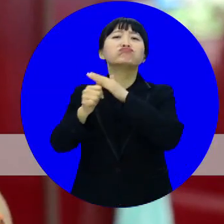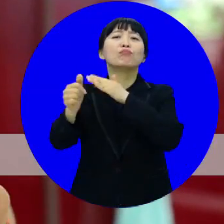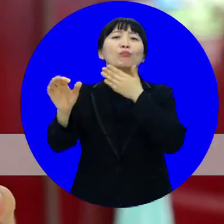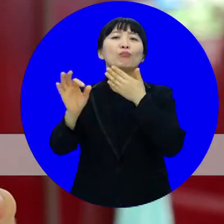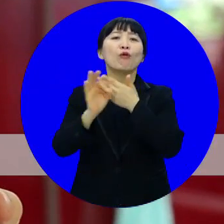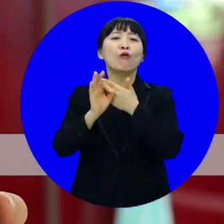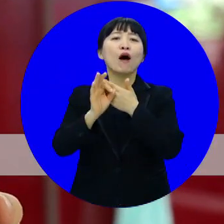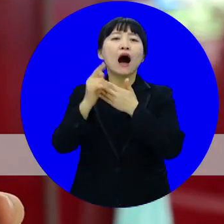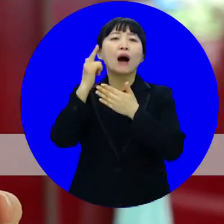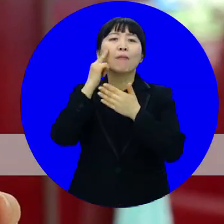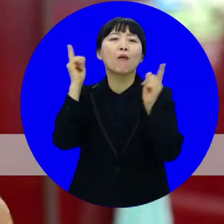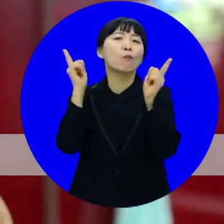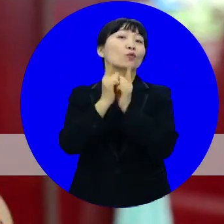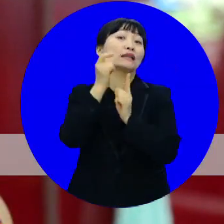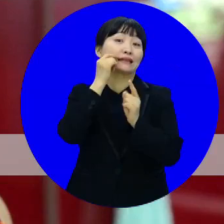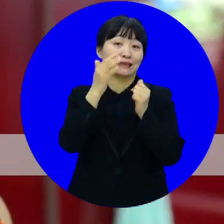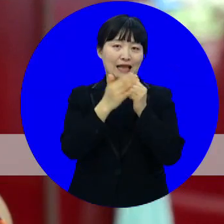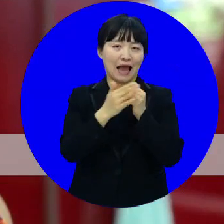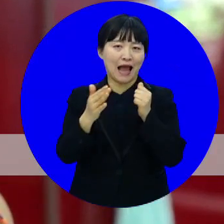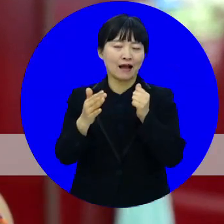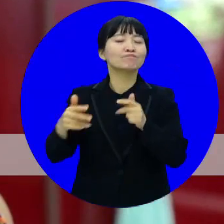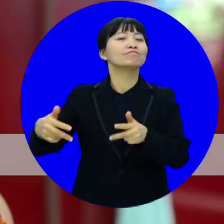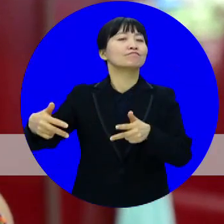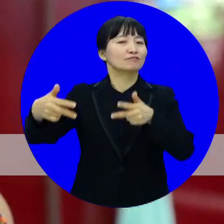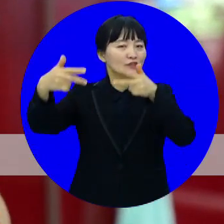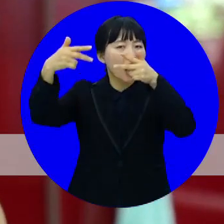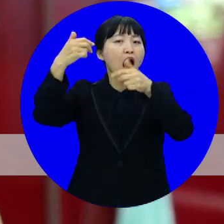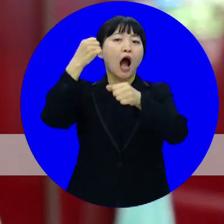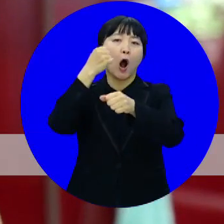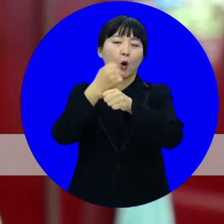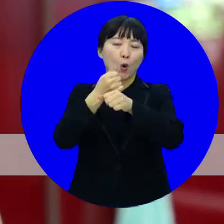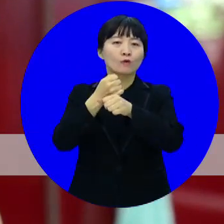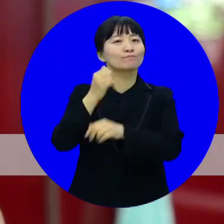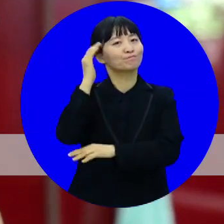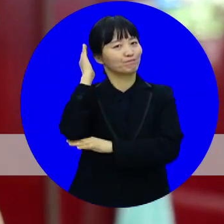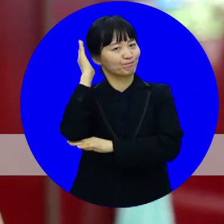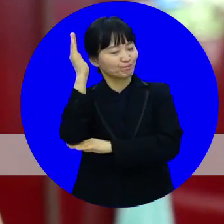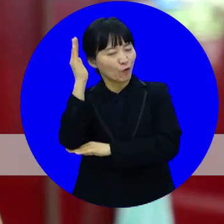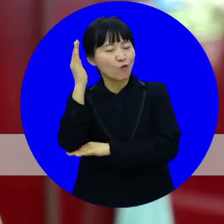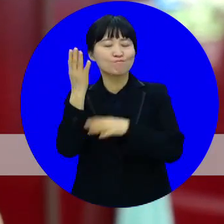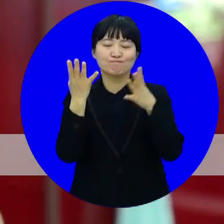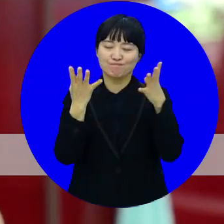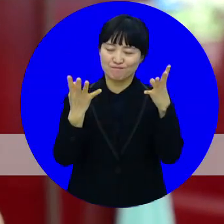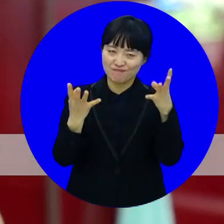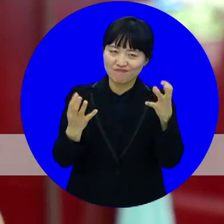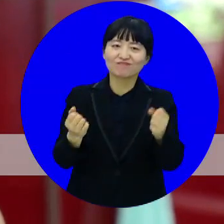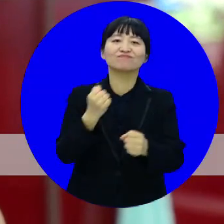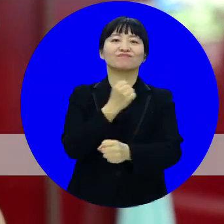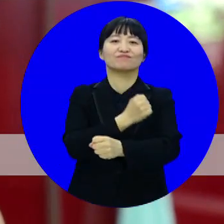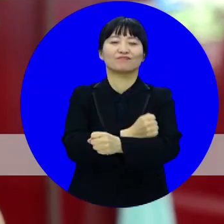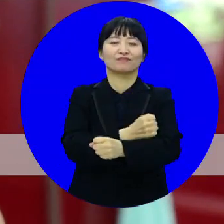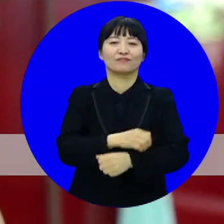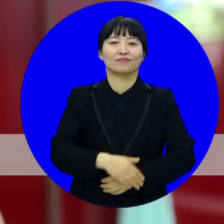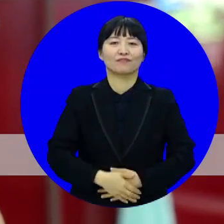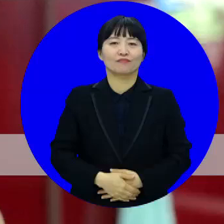아빠랑 이제 더 많이 못 보니까 출장 가면 이제 더 통화도 많이 하고 더 이야기를 더 많이